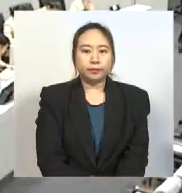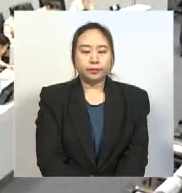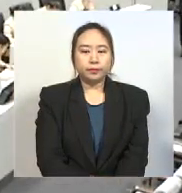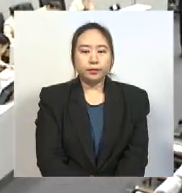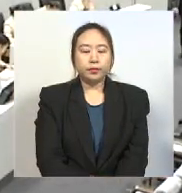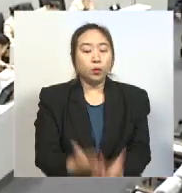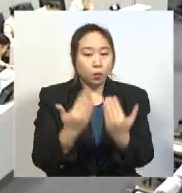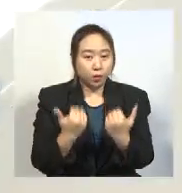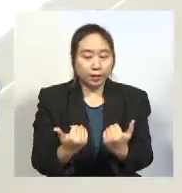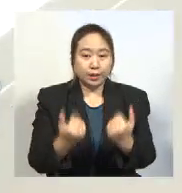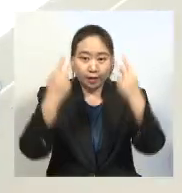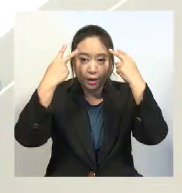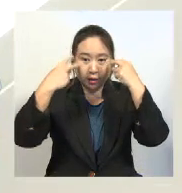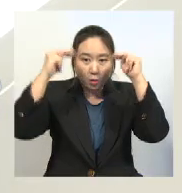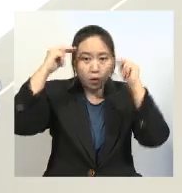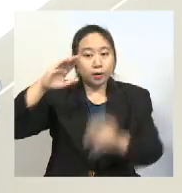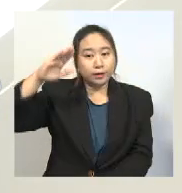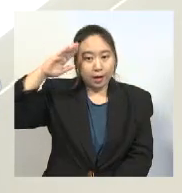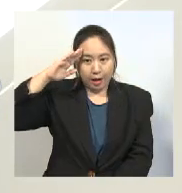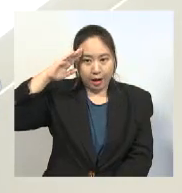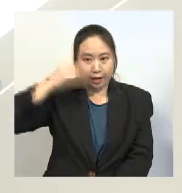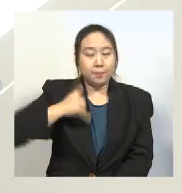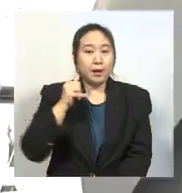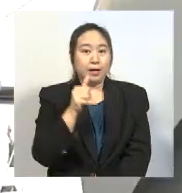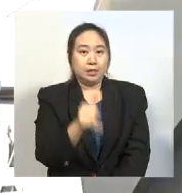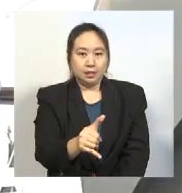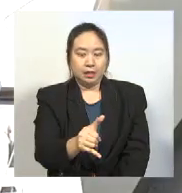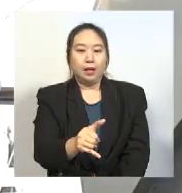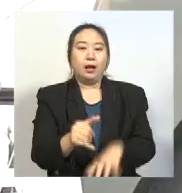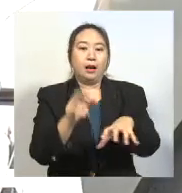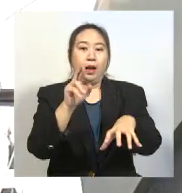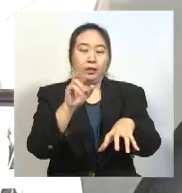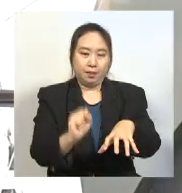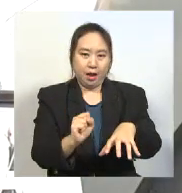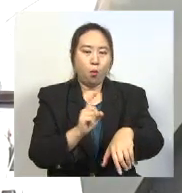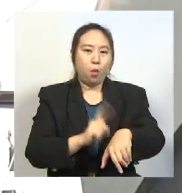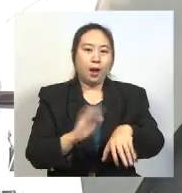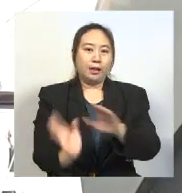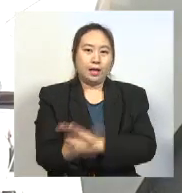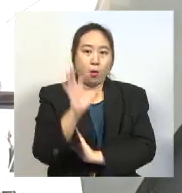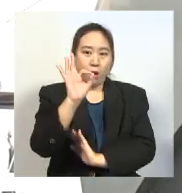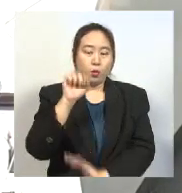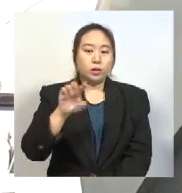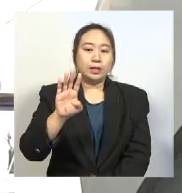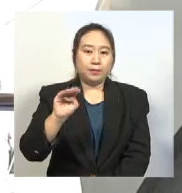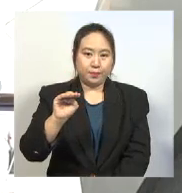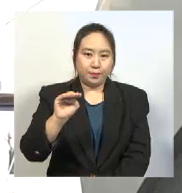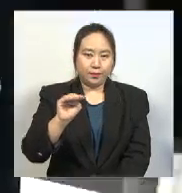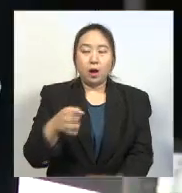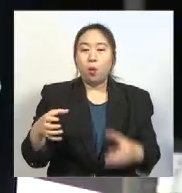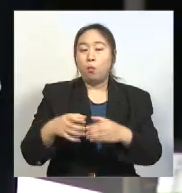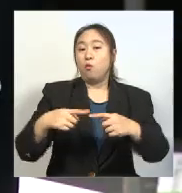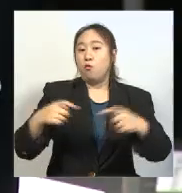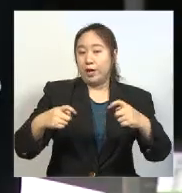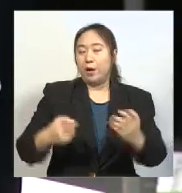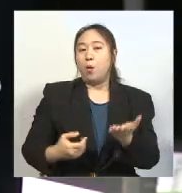วันนี้พลเอกประยุทธ์จันทร์โอชานายกรัฐมนตรีเดินทางมาถึงสภาผู้แทนราษฎรตั้งแต่เวลา 9:40 น.หลังฝ่ายค้านขอเปิดอภิ